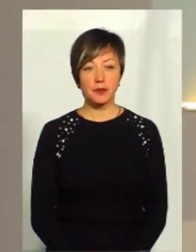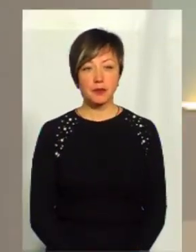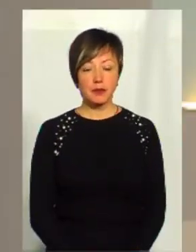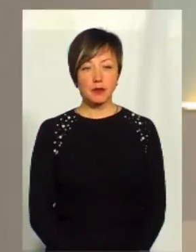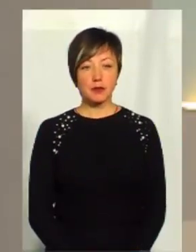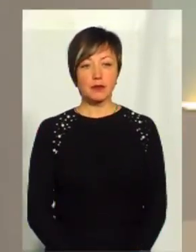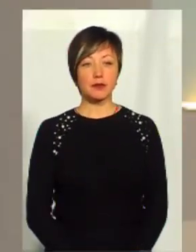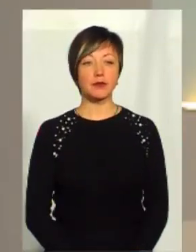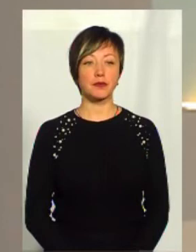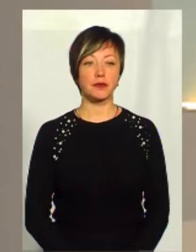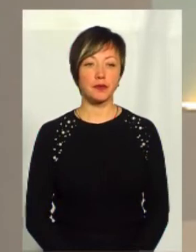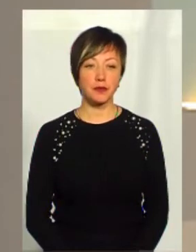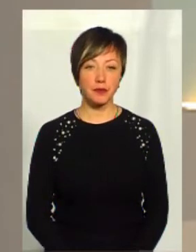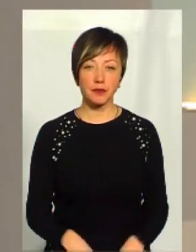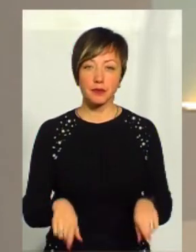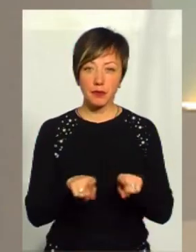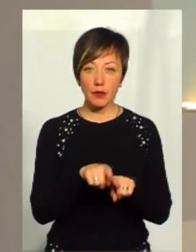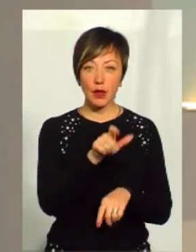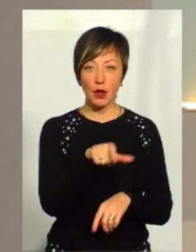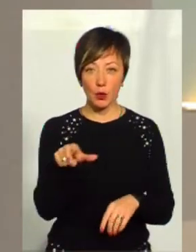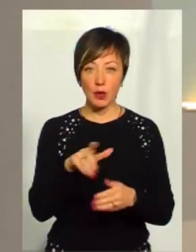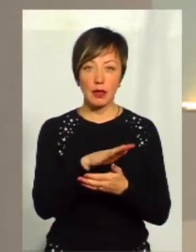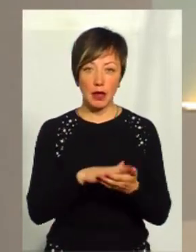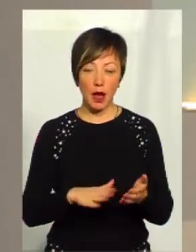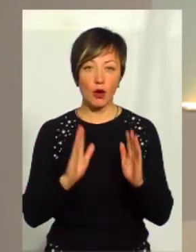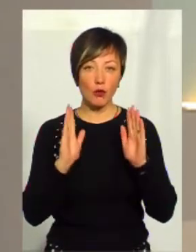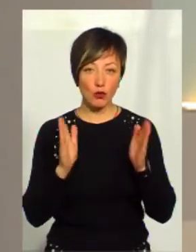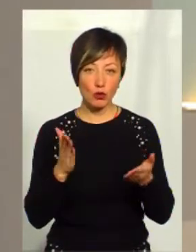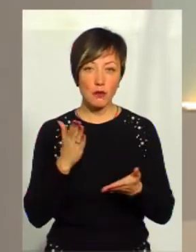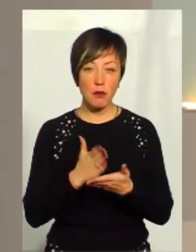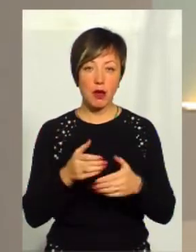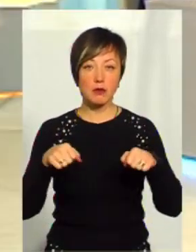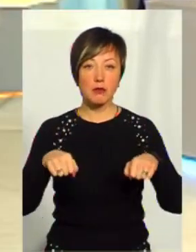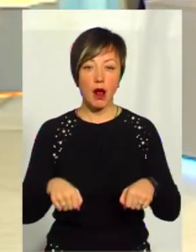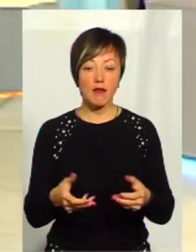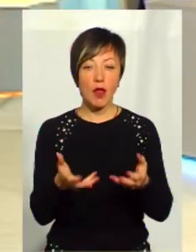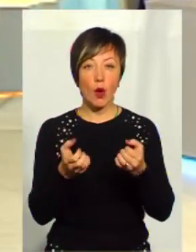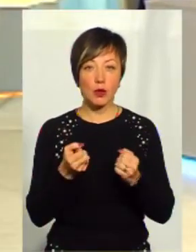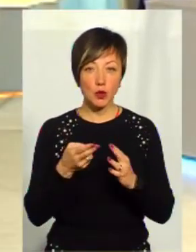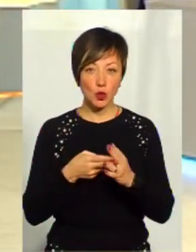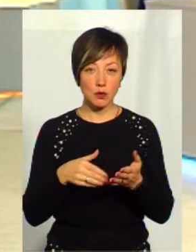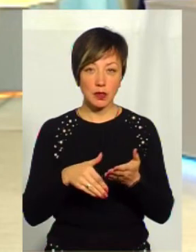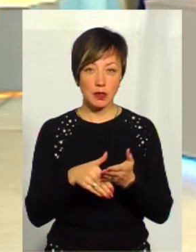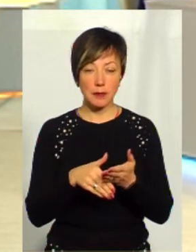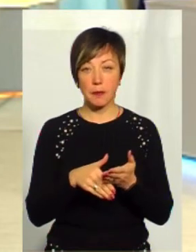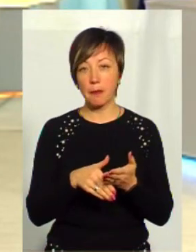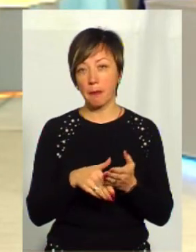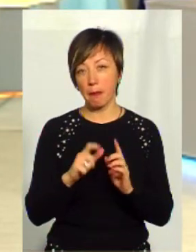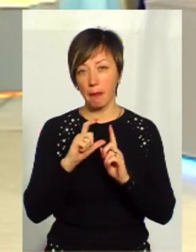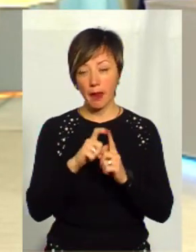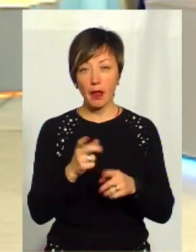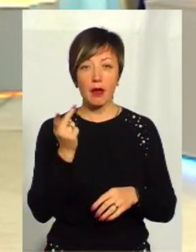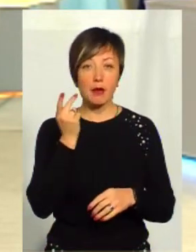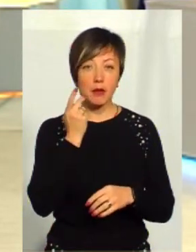послугу. Такі люди надалі будуть мати право на отримання субсидії? Ну, як правило, на сьогоднішній